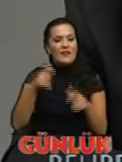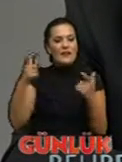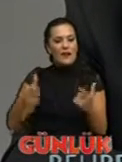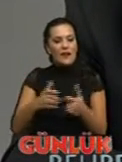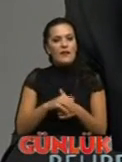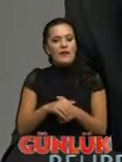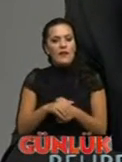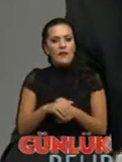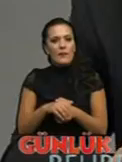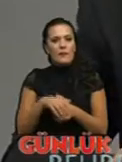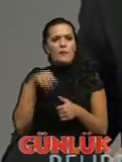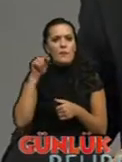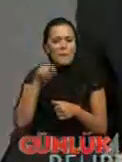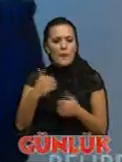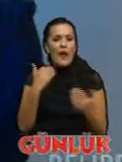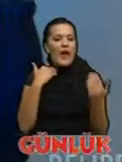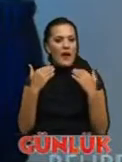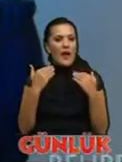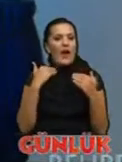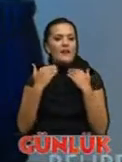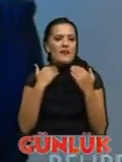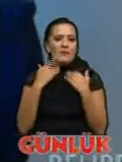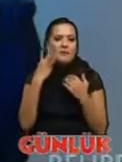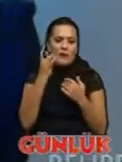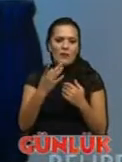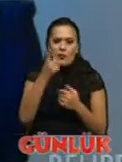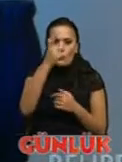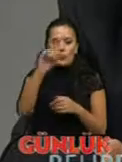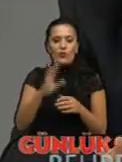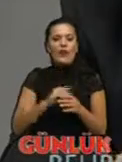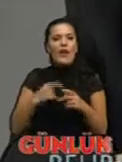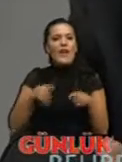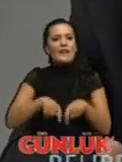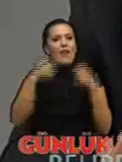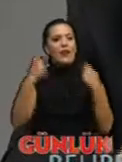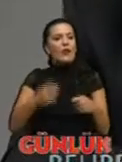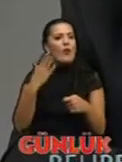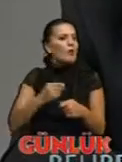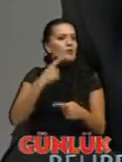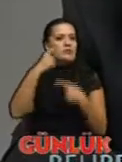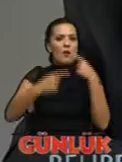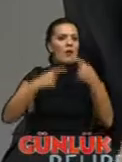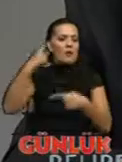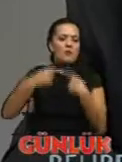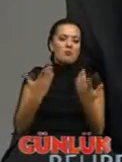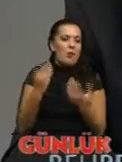tebrik ediyoruz. Adres belli artık diyorsunuz. Türkiye rekor yani oldu filan söyleniyordur. Zarttır zürttür